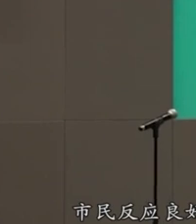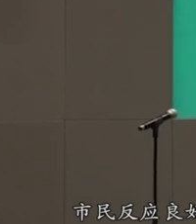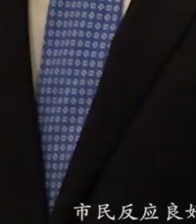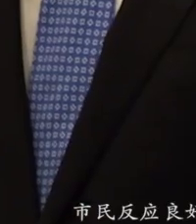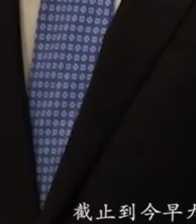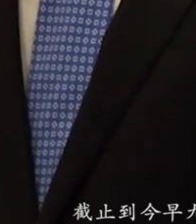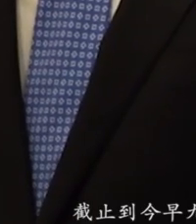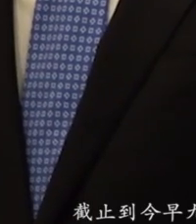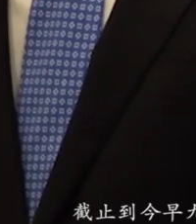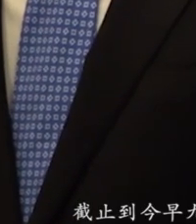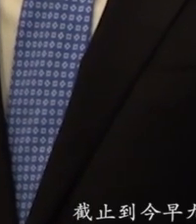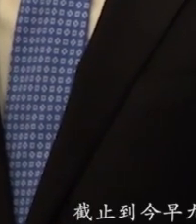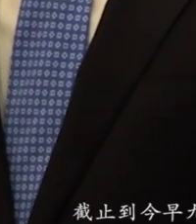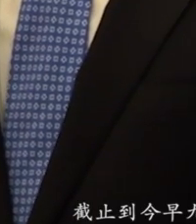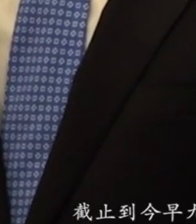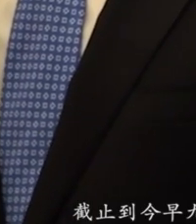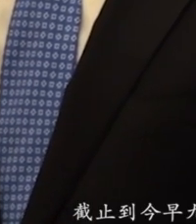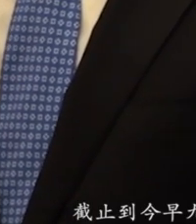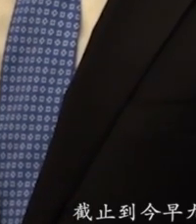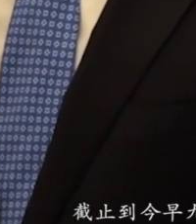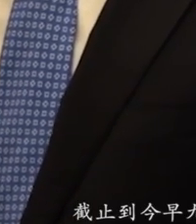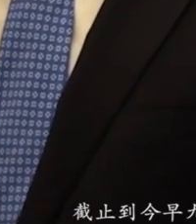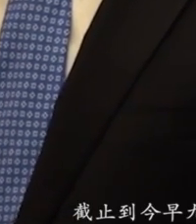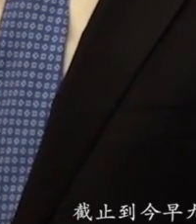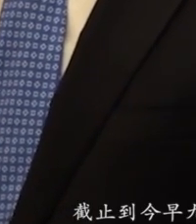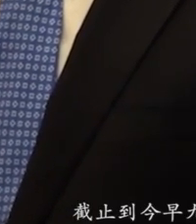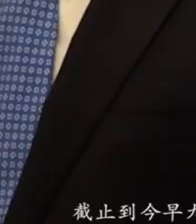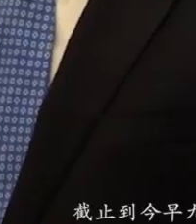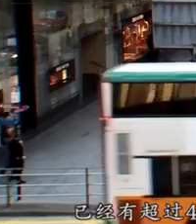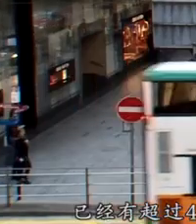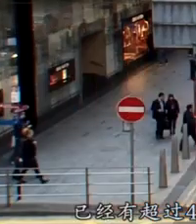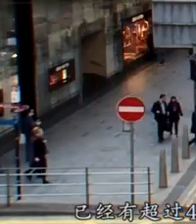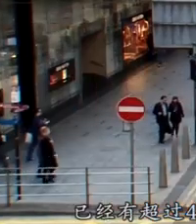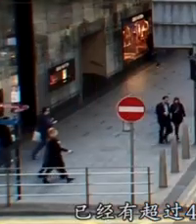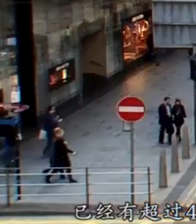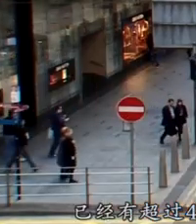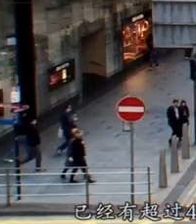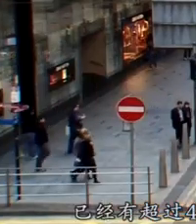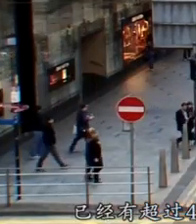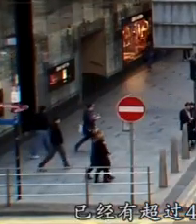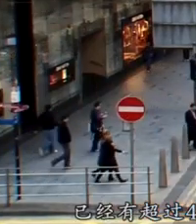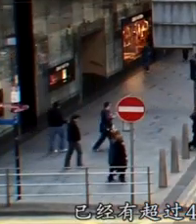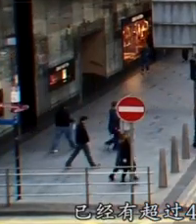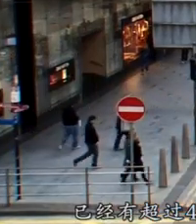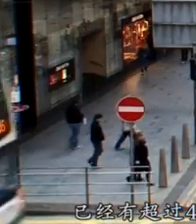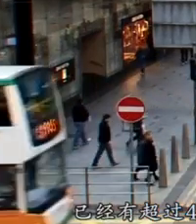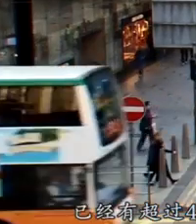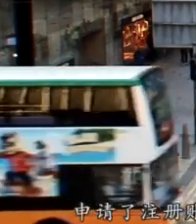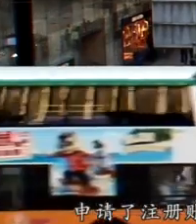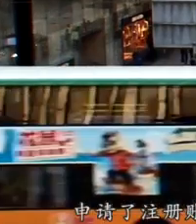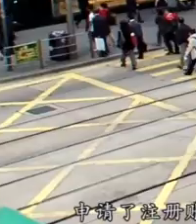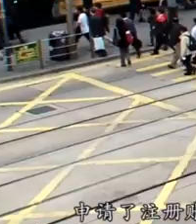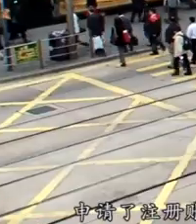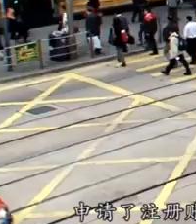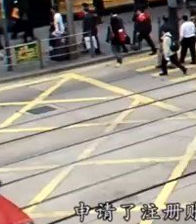嘅，直至到今早9时啊，即係最新的數字咧，已經有超過44万名市民係申